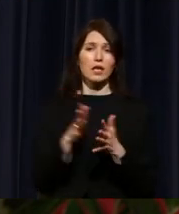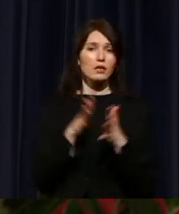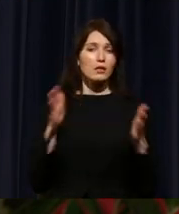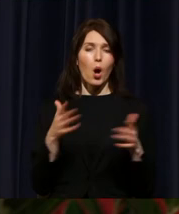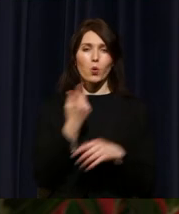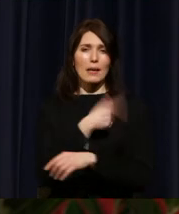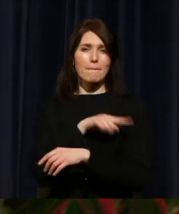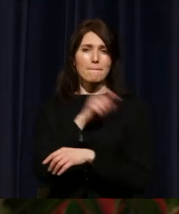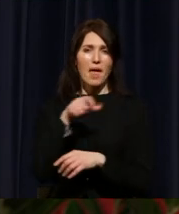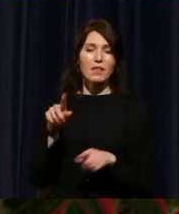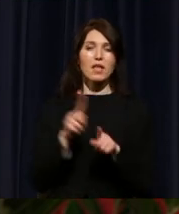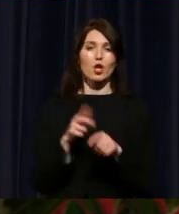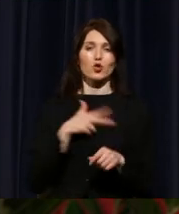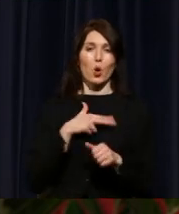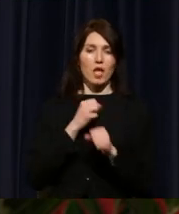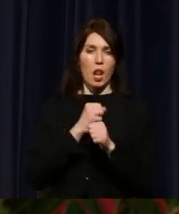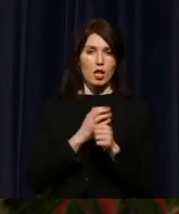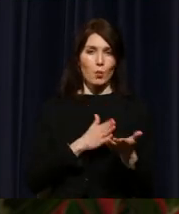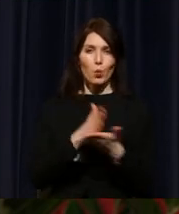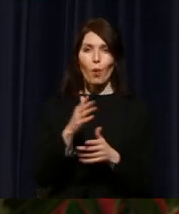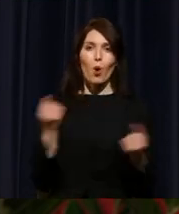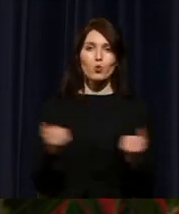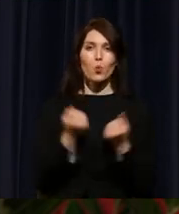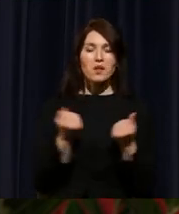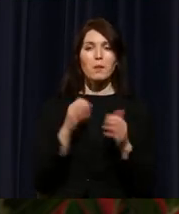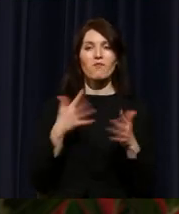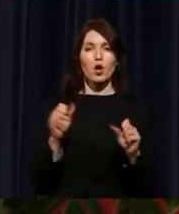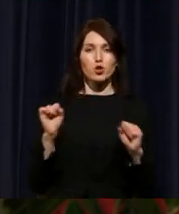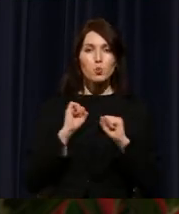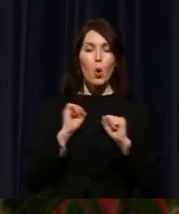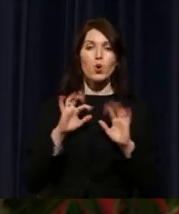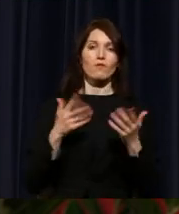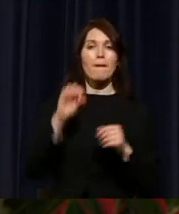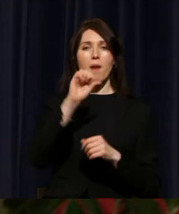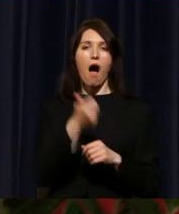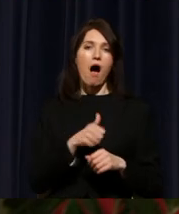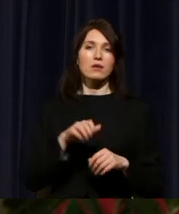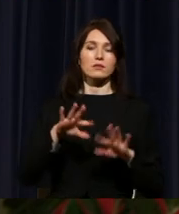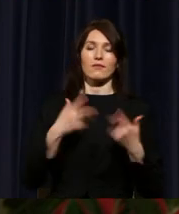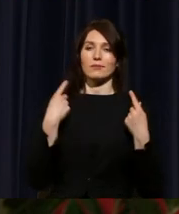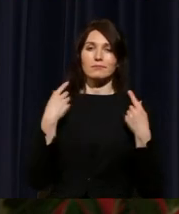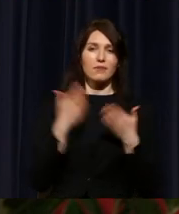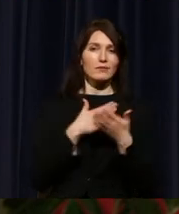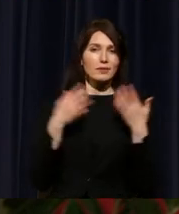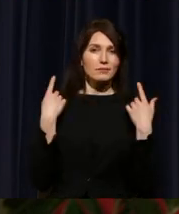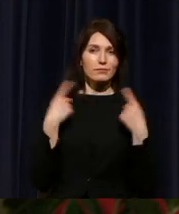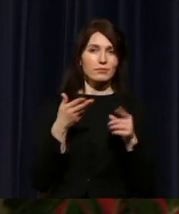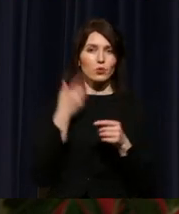gan mediķi, man liekas, arī sociālajā jomā nodarbojas vai no ar sportu, vai ar mākslu, vai ar pilnīgi, man liekas, kaut ko